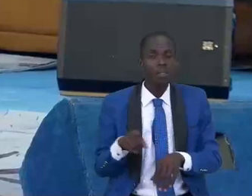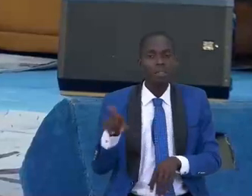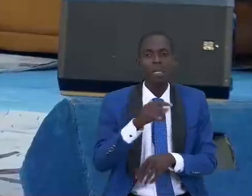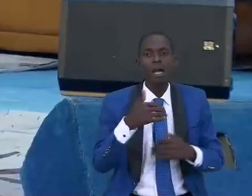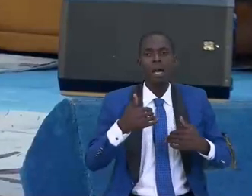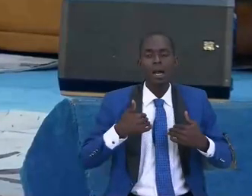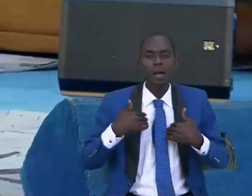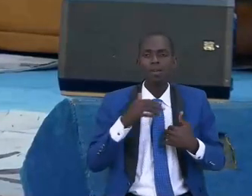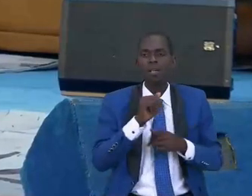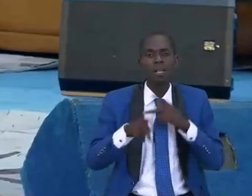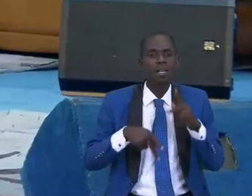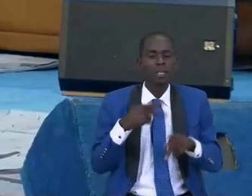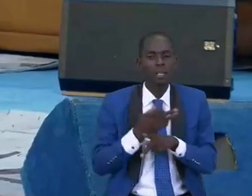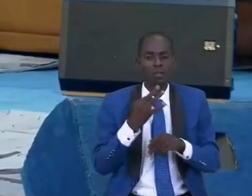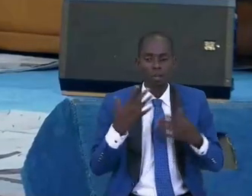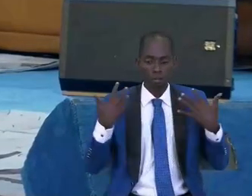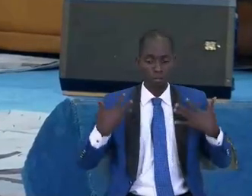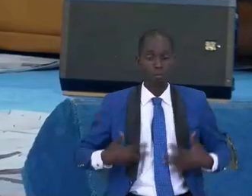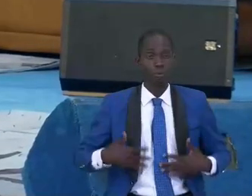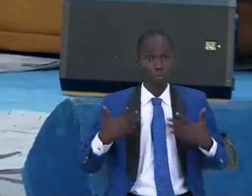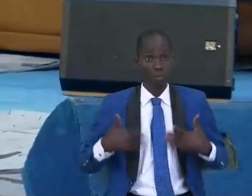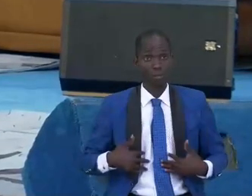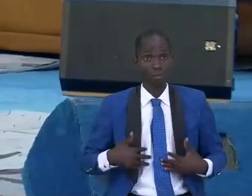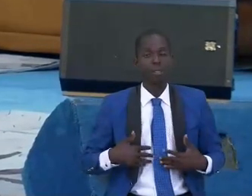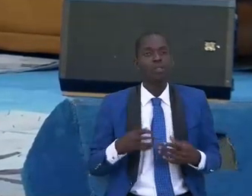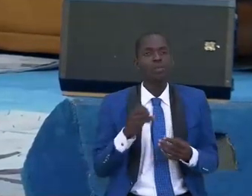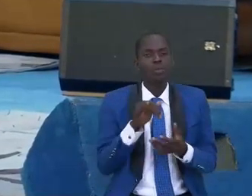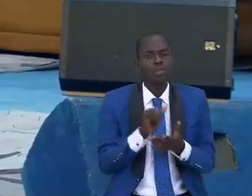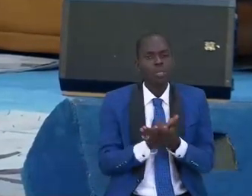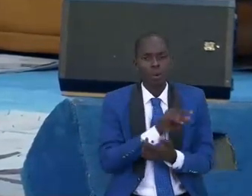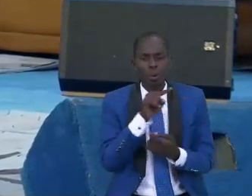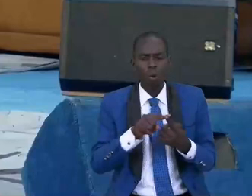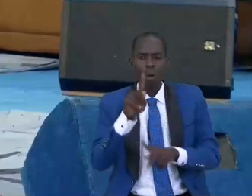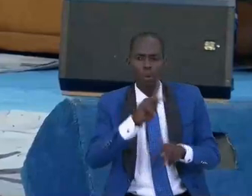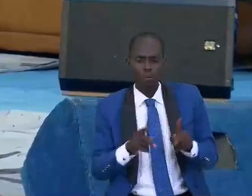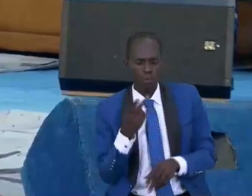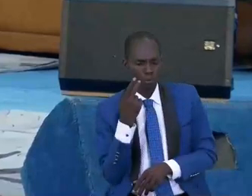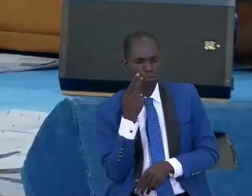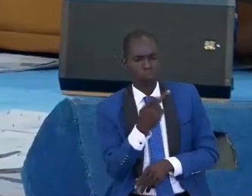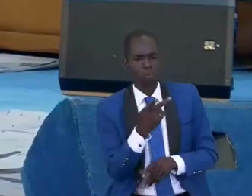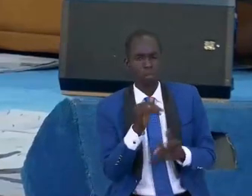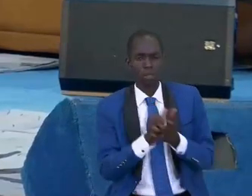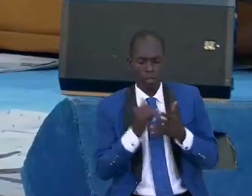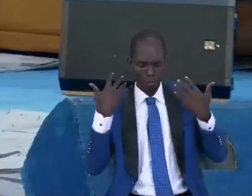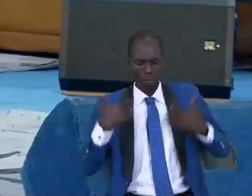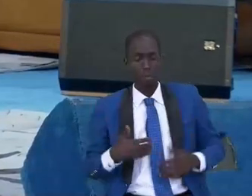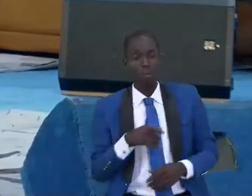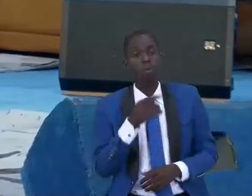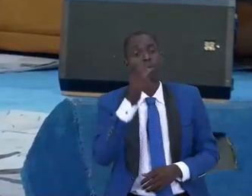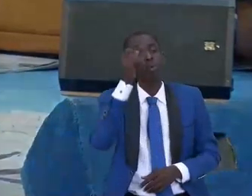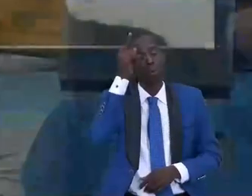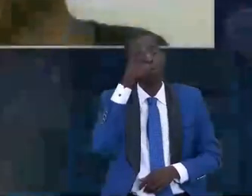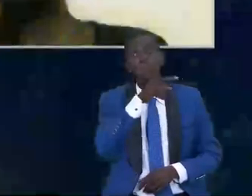temps d'alors là s'habillaient d'une manière spéciale afin que dès que les